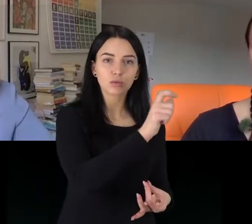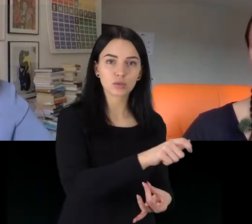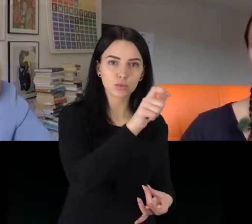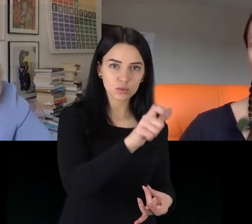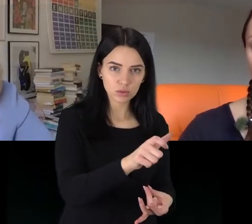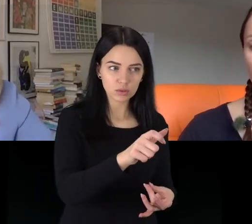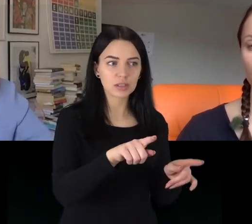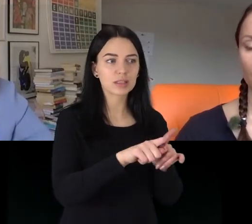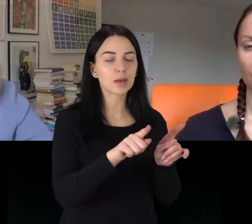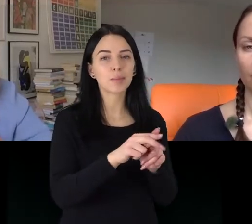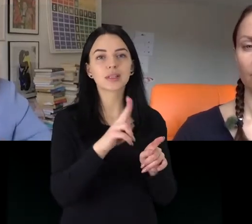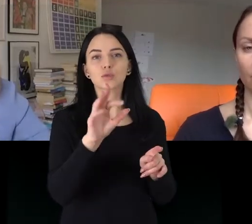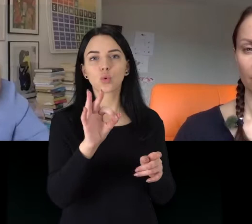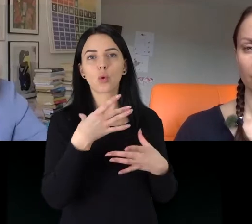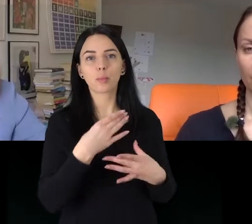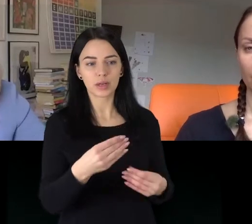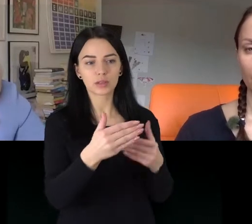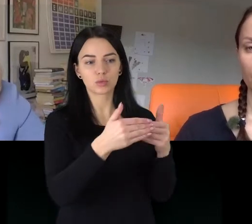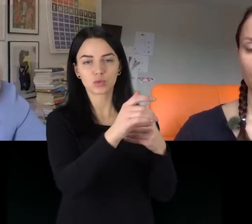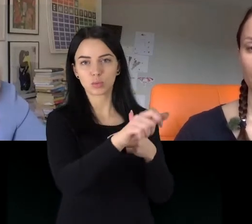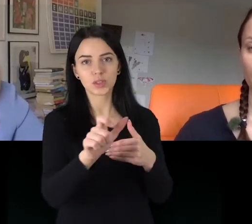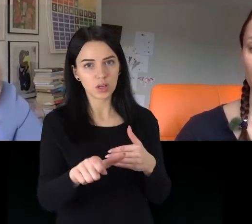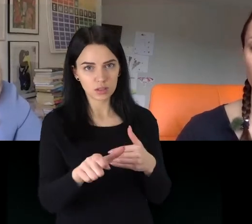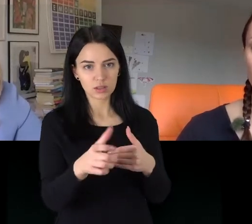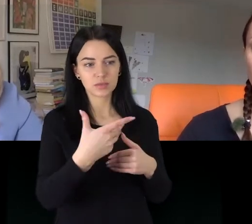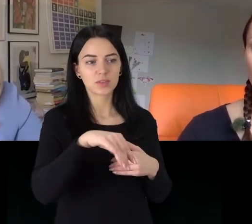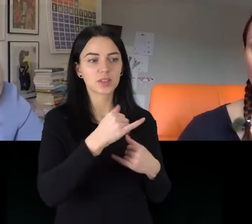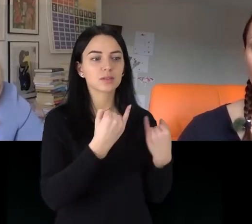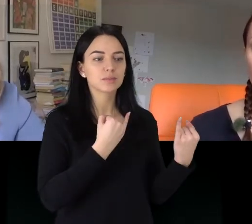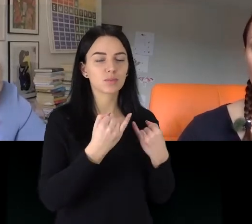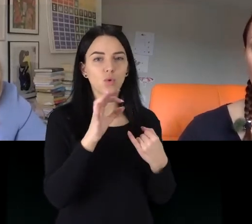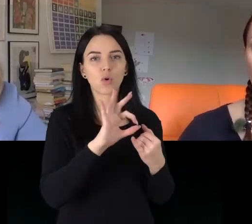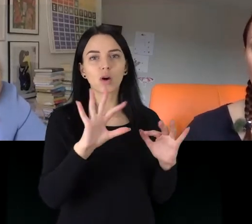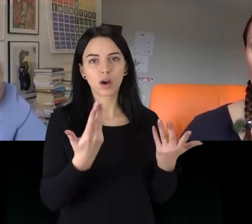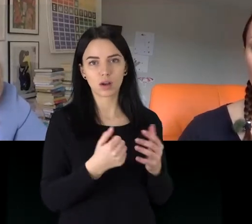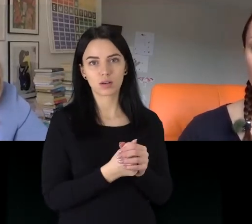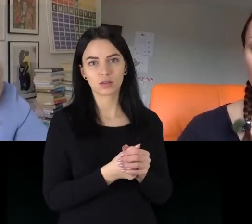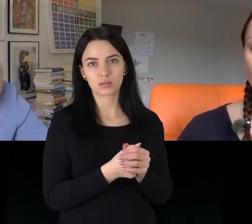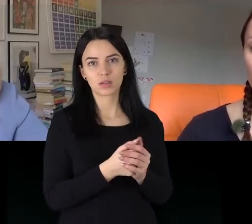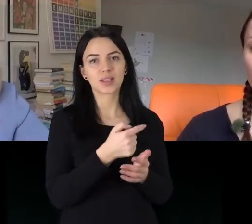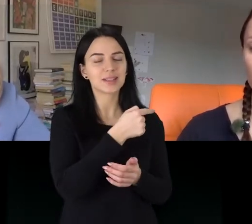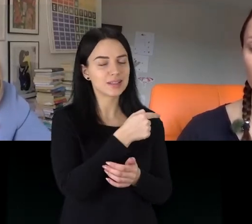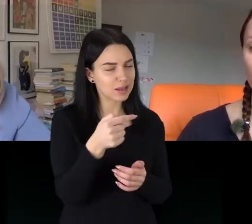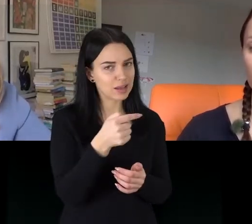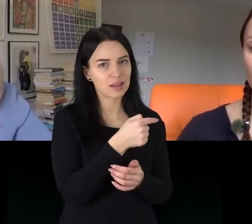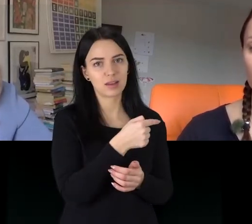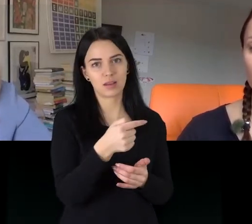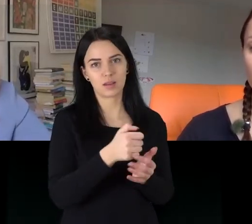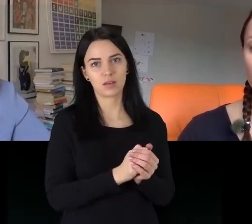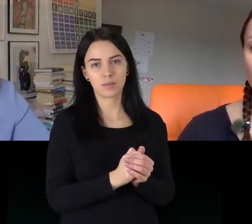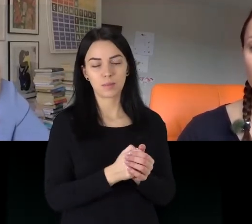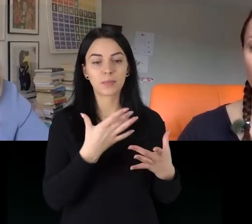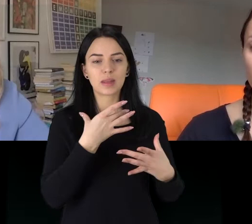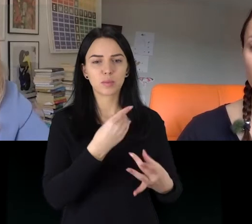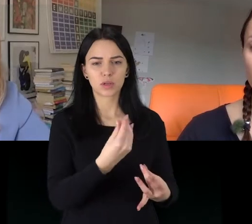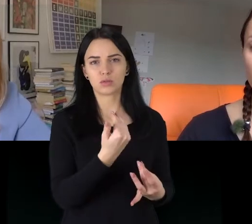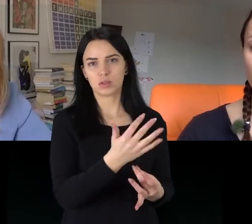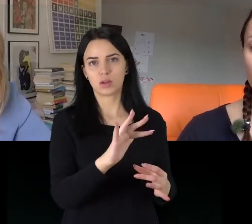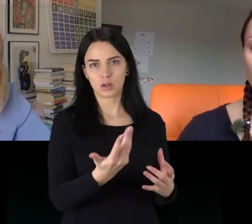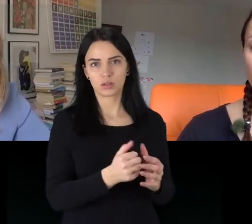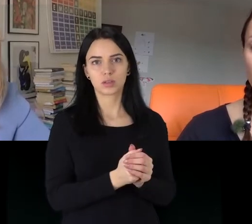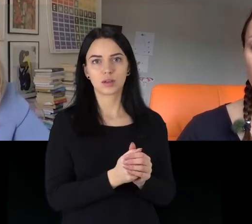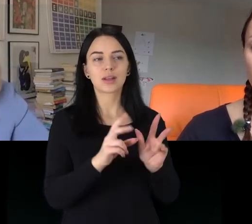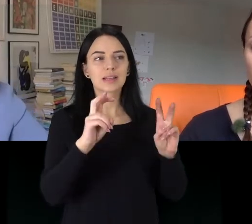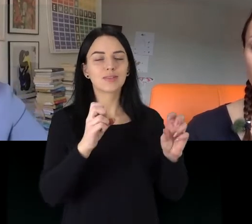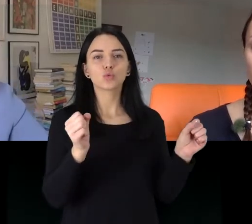su ko priklausomais artimaisiais, ar ne, mes kalbam apie neigimą. Priklausomybė yra užšalusių jausmų